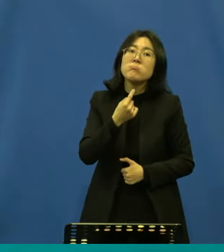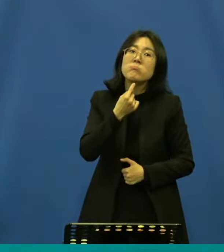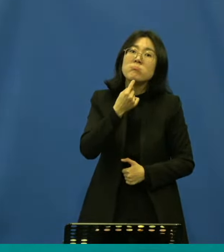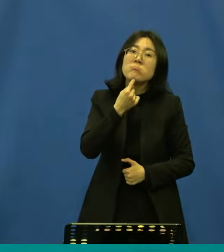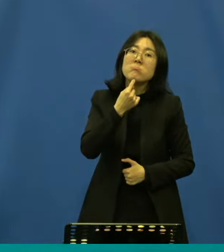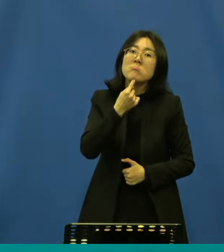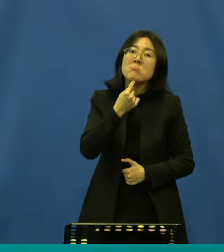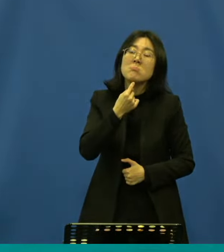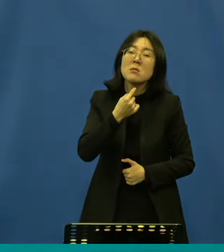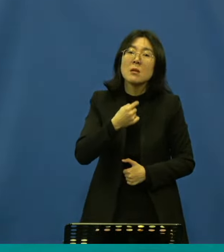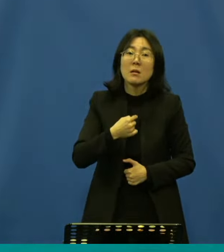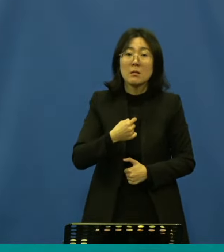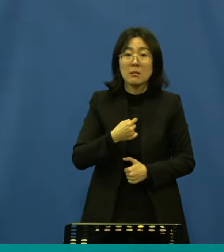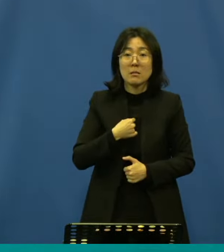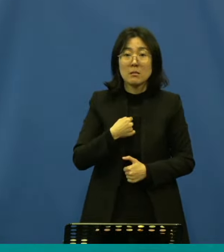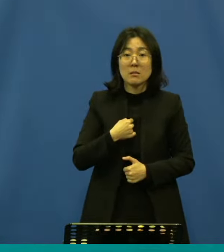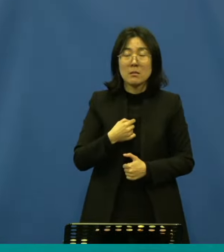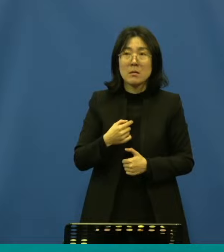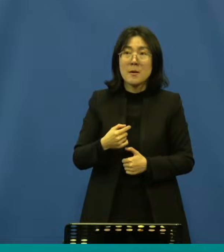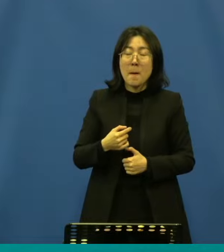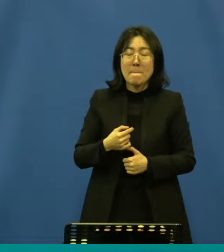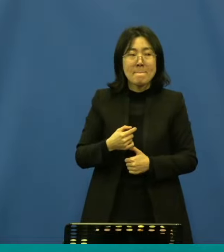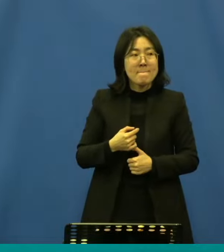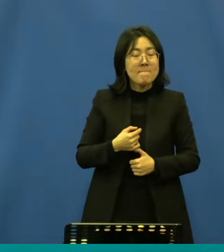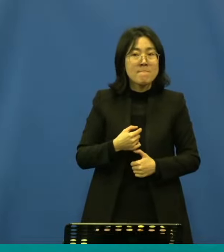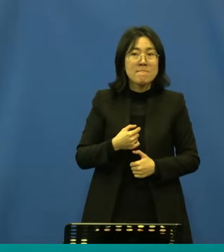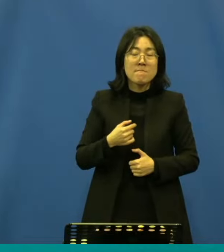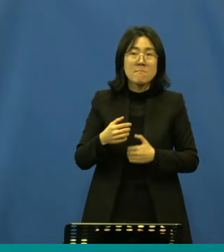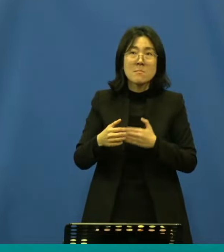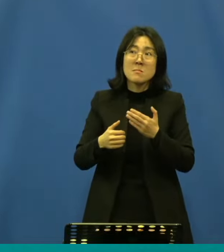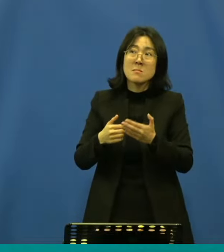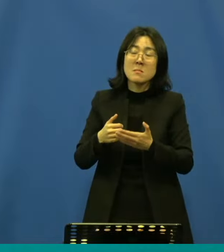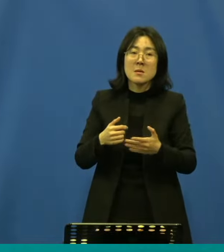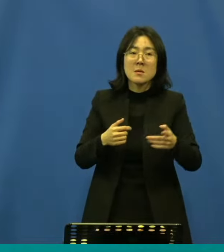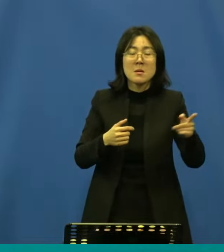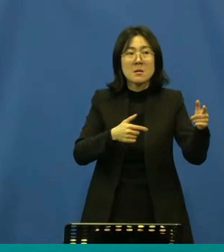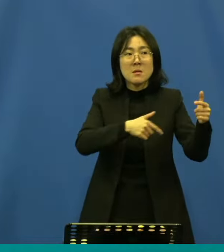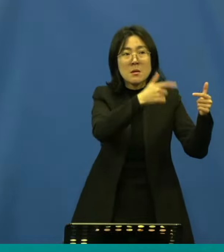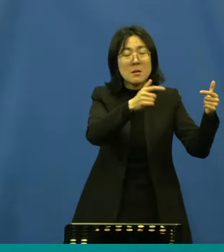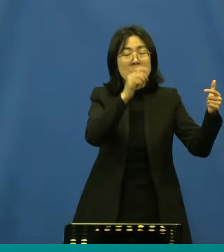자신의 치밀어 오르는 감정을 억압하죠. 현실을 무시하려고 했습니다.